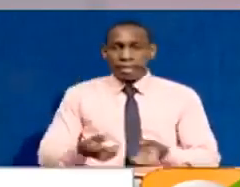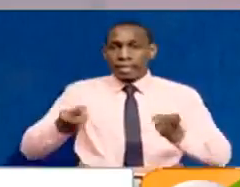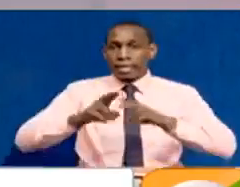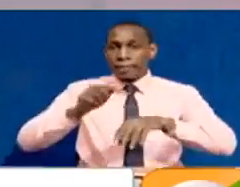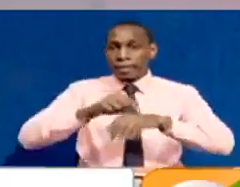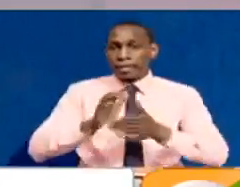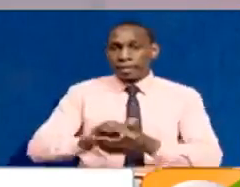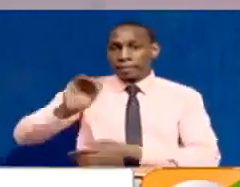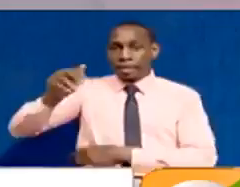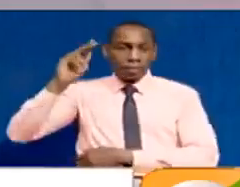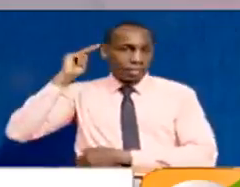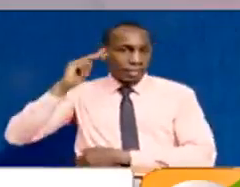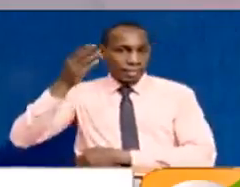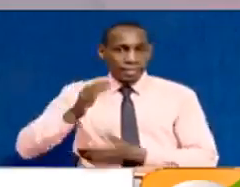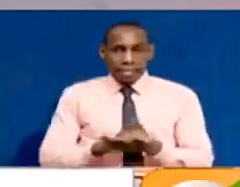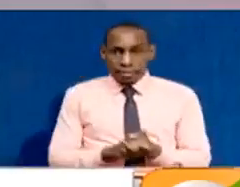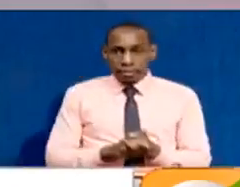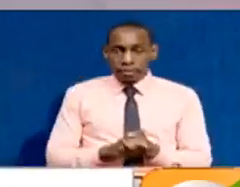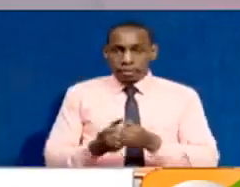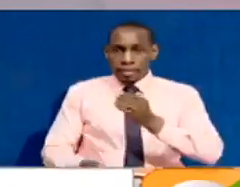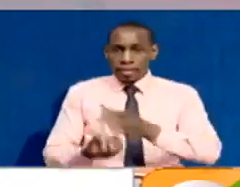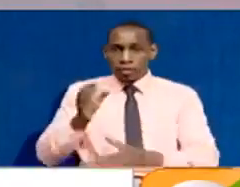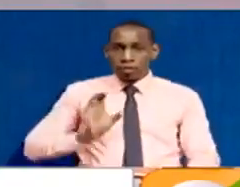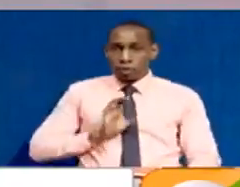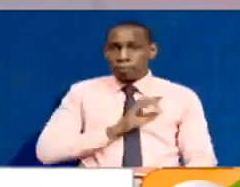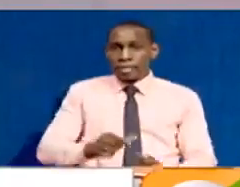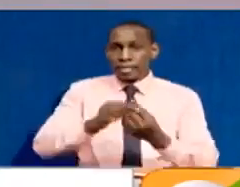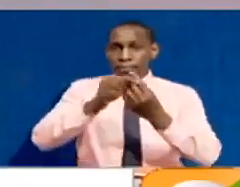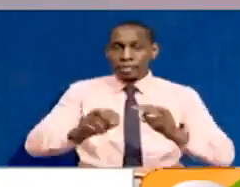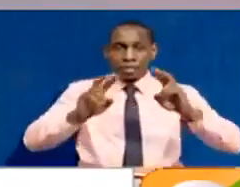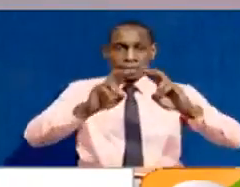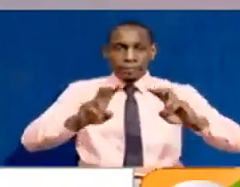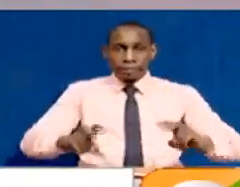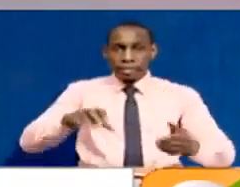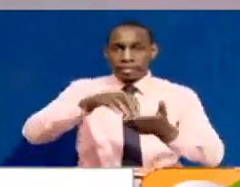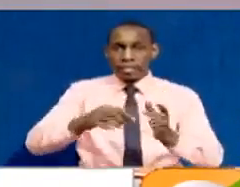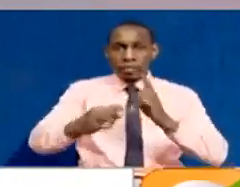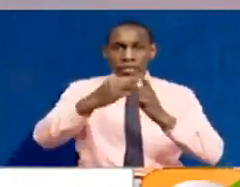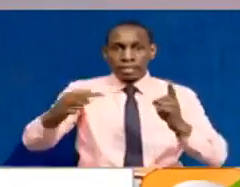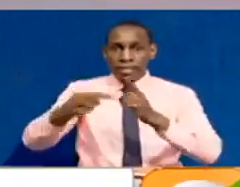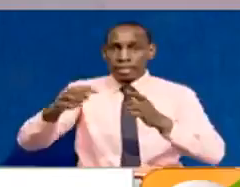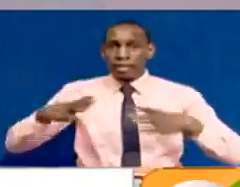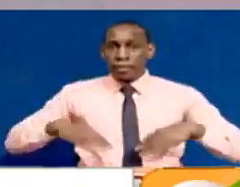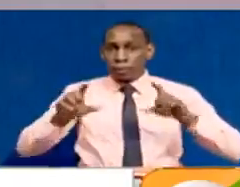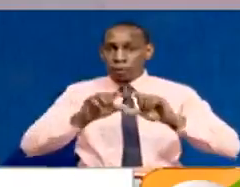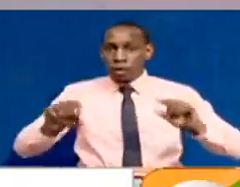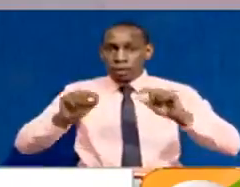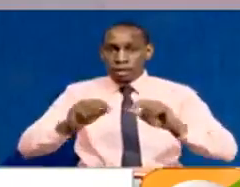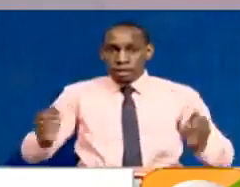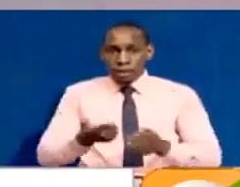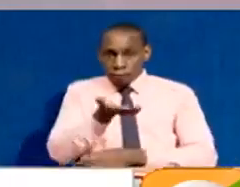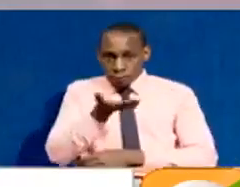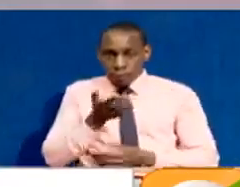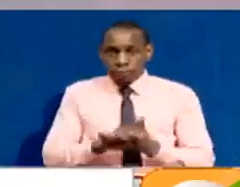Haya kijiri huku kaunti ya Kisii ikibuni kamati maalum ya kuchunguza visa vya mauaji ya watu wanaodaiwa kuwa